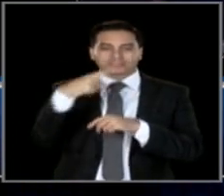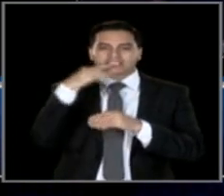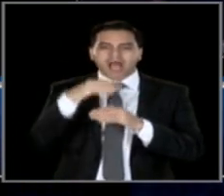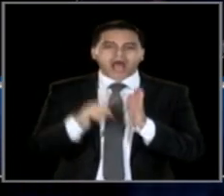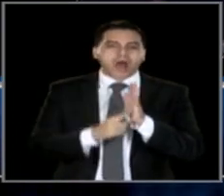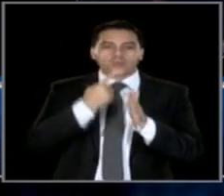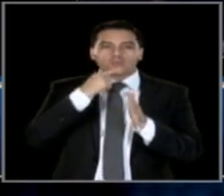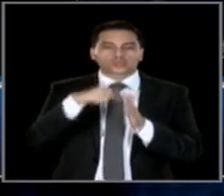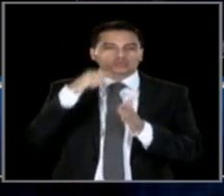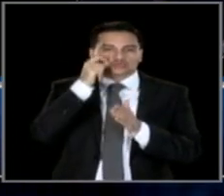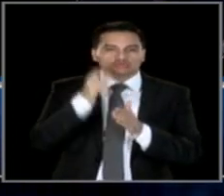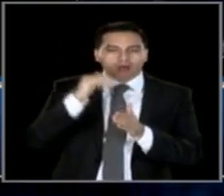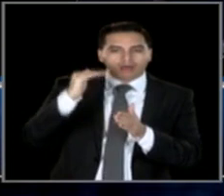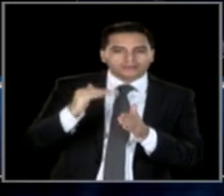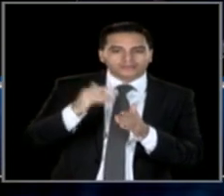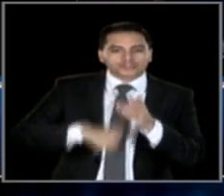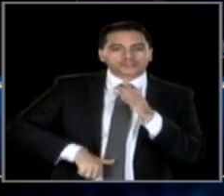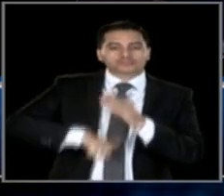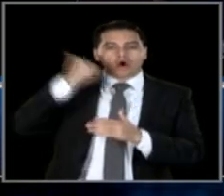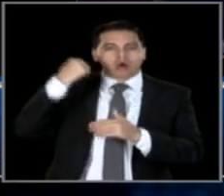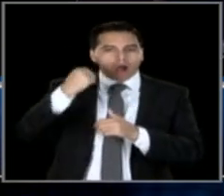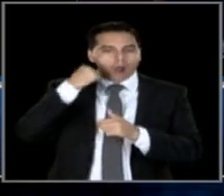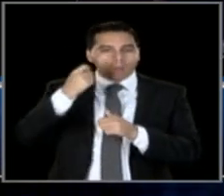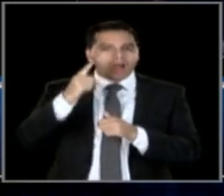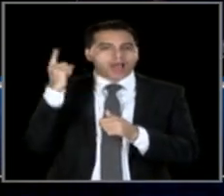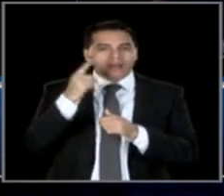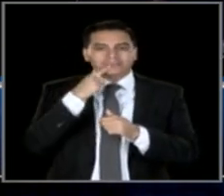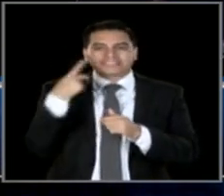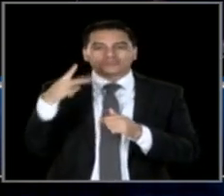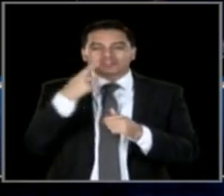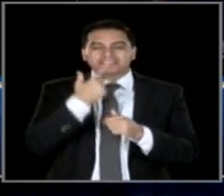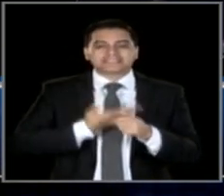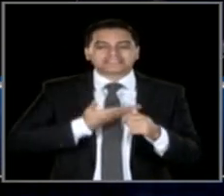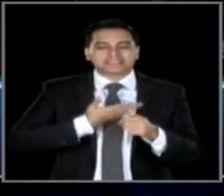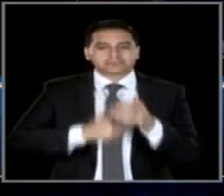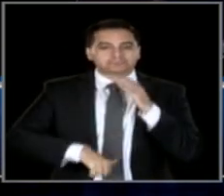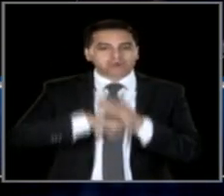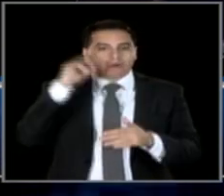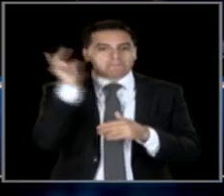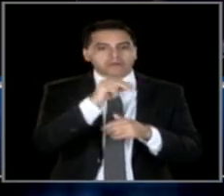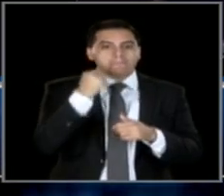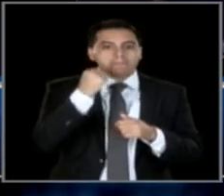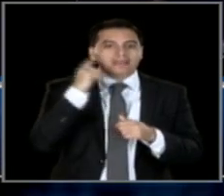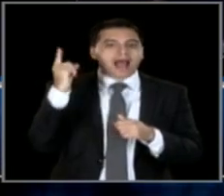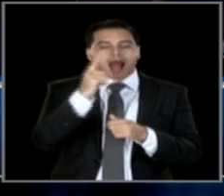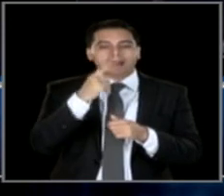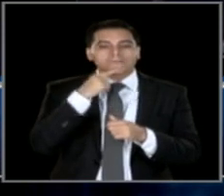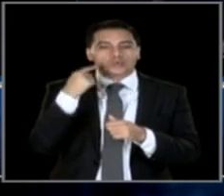1985، فمن هو؟ كان عنده وقتها 22 سنة بعد ما كسب بطل العالم الروسي